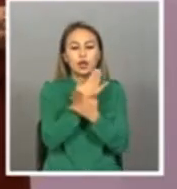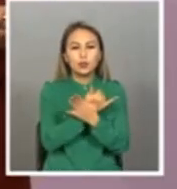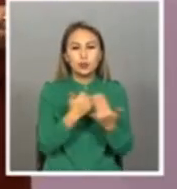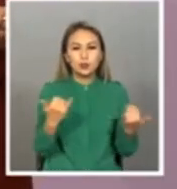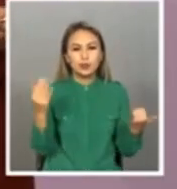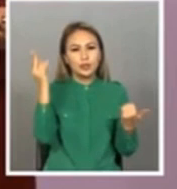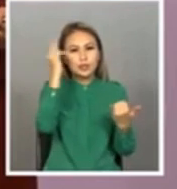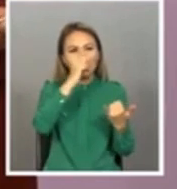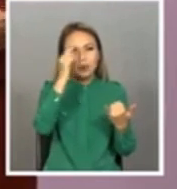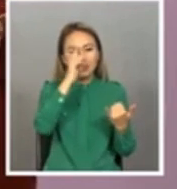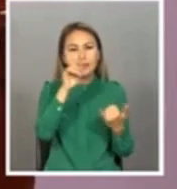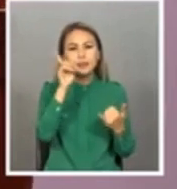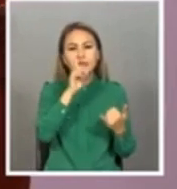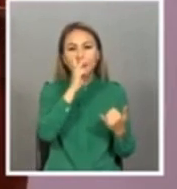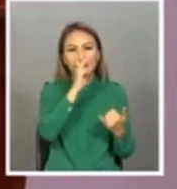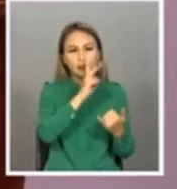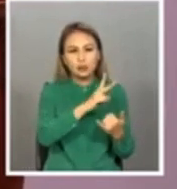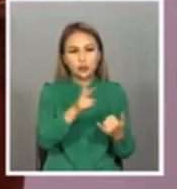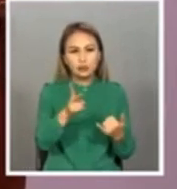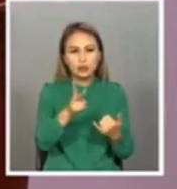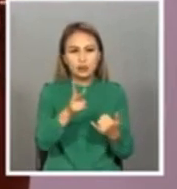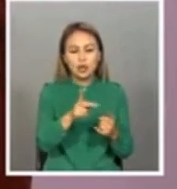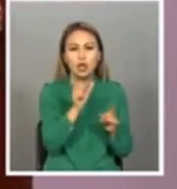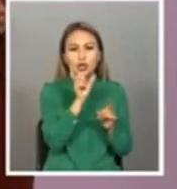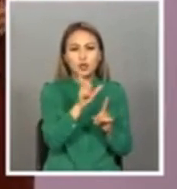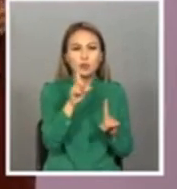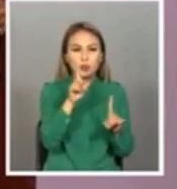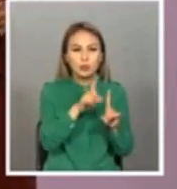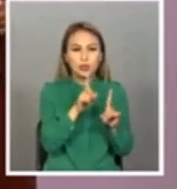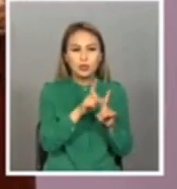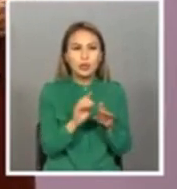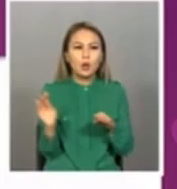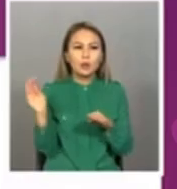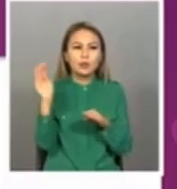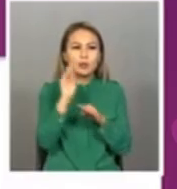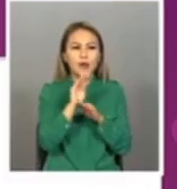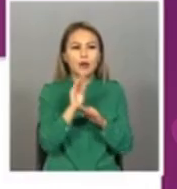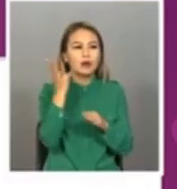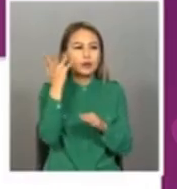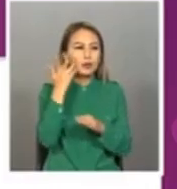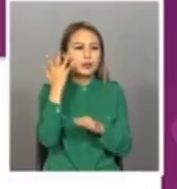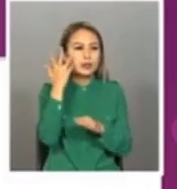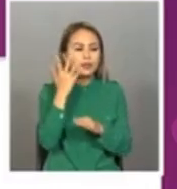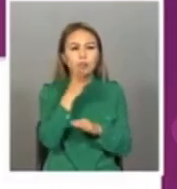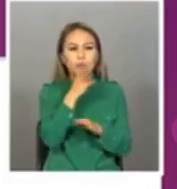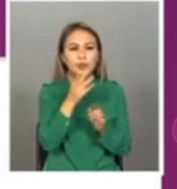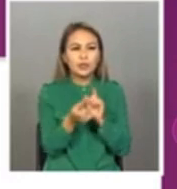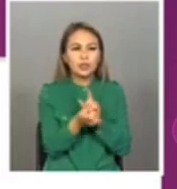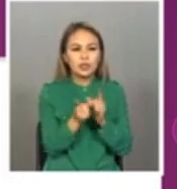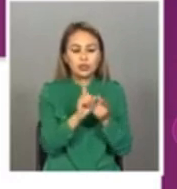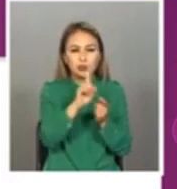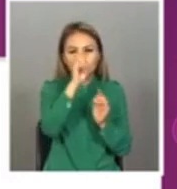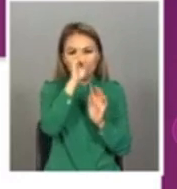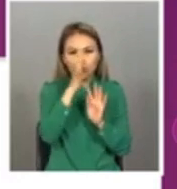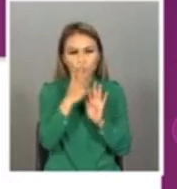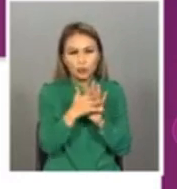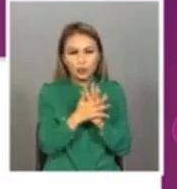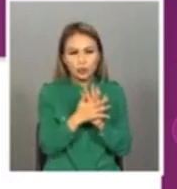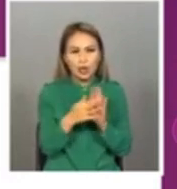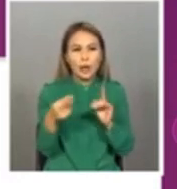нені үйрендіңдер? Түбір сөзге дауысты дыбыс жалғанған кездегі өзгерісті